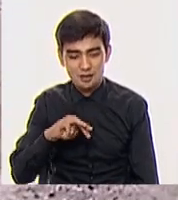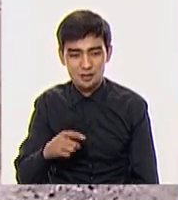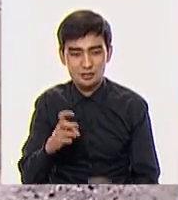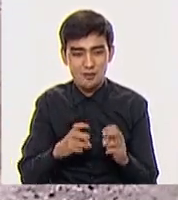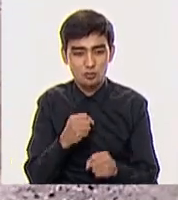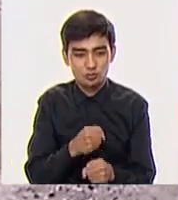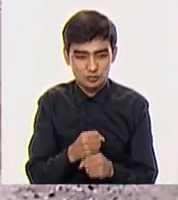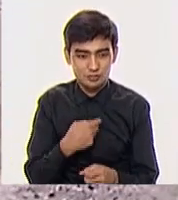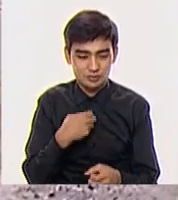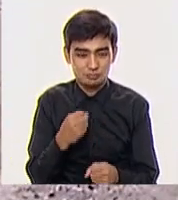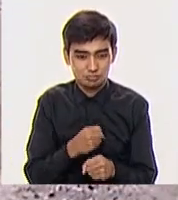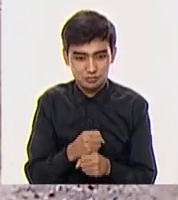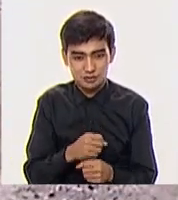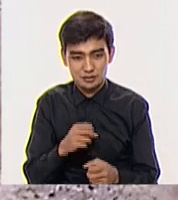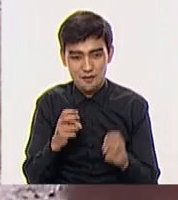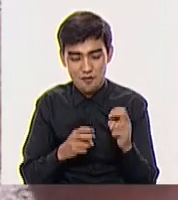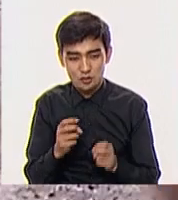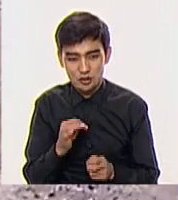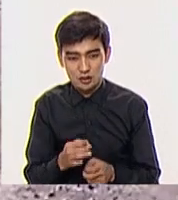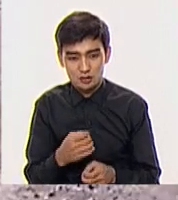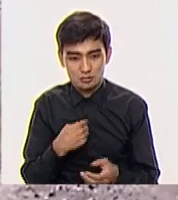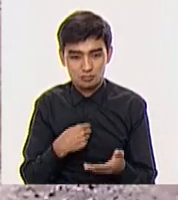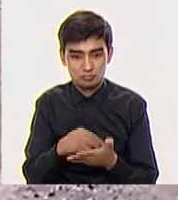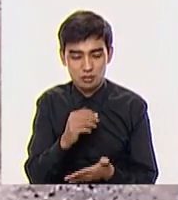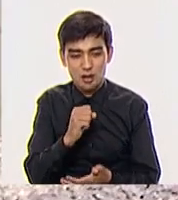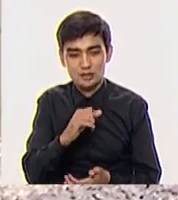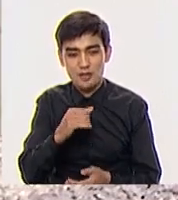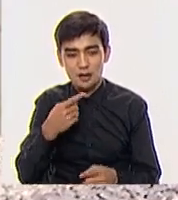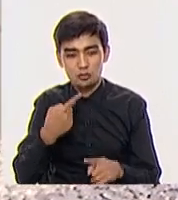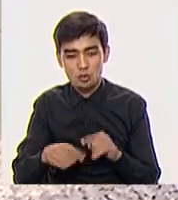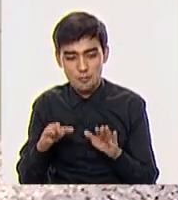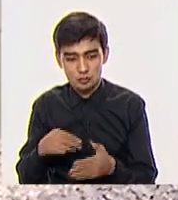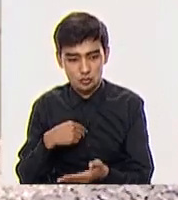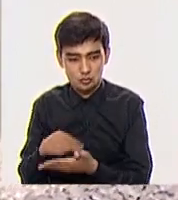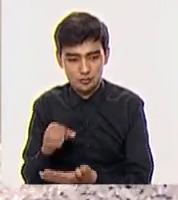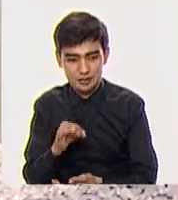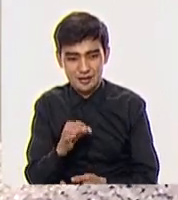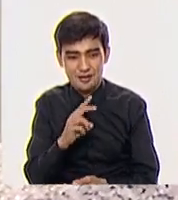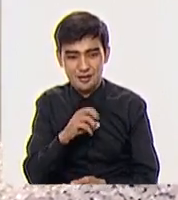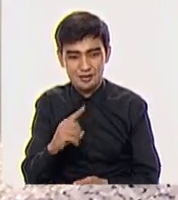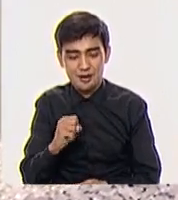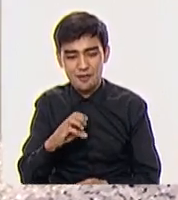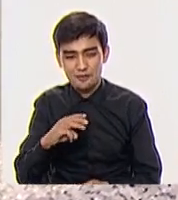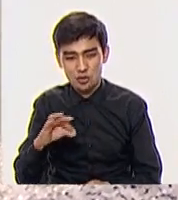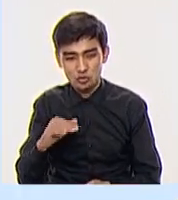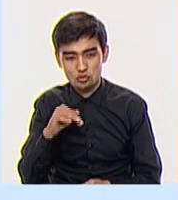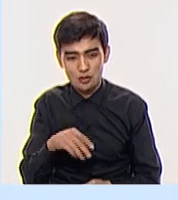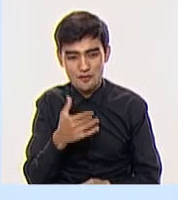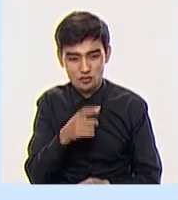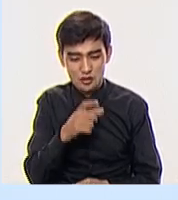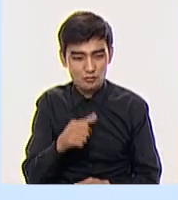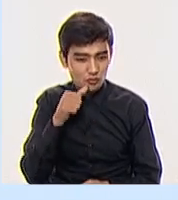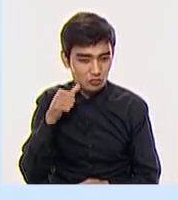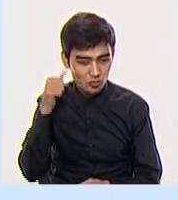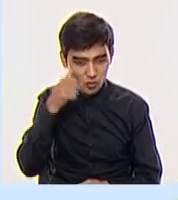будем делать. Пока мы, сейчас, в данный момент, покупаем асфальт в другом месте. Представитель Казавтожола сообщил, что в прошлом году из-за